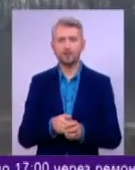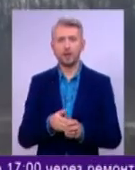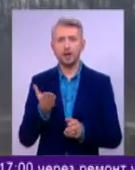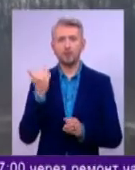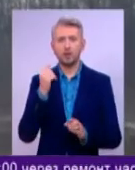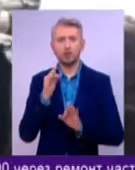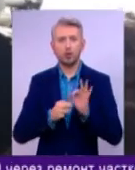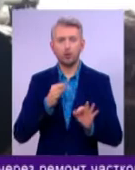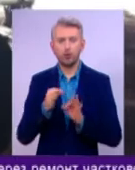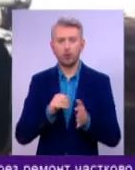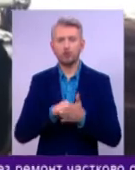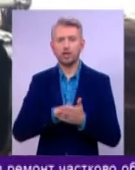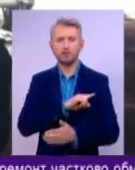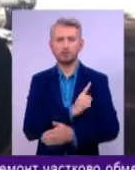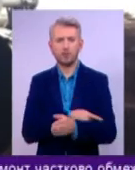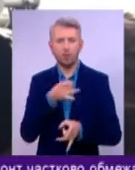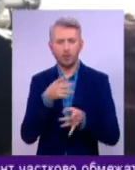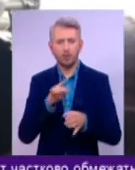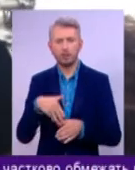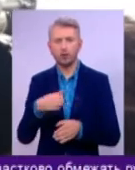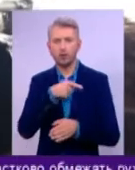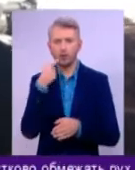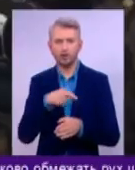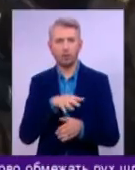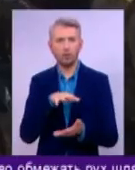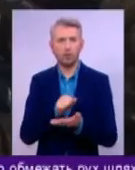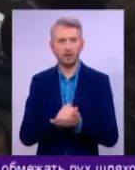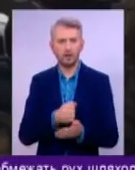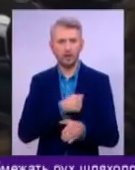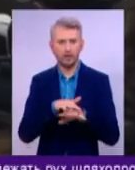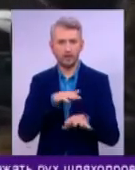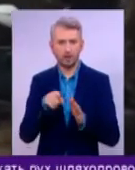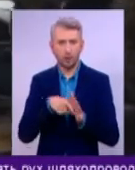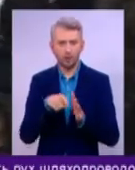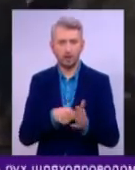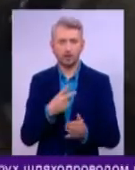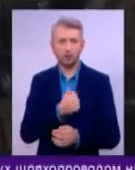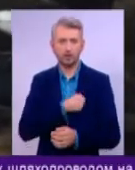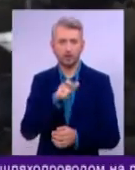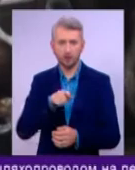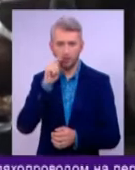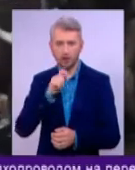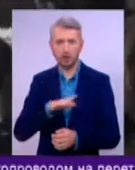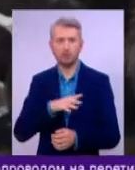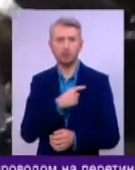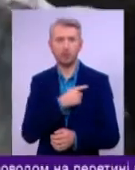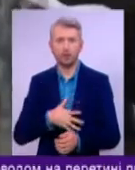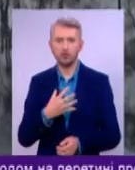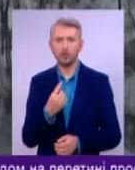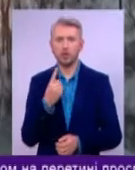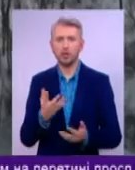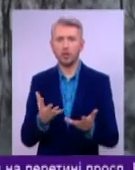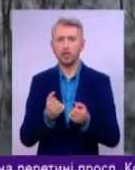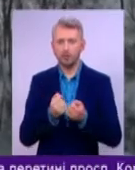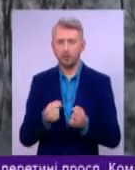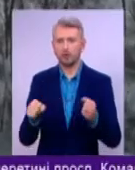українських позицій. Минулої ж доби через масивні обстріли з боку російсько-окупаційних військ на Донбасі двоє захисників України були поранені, ще один отримав